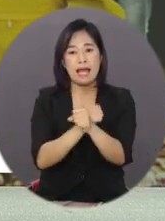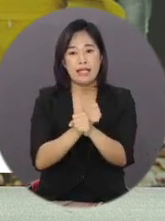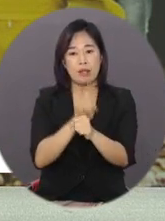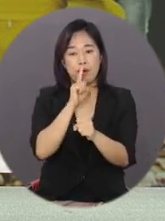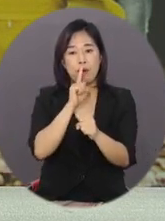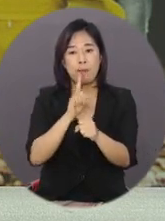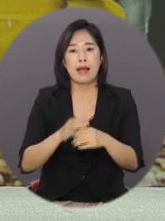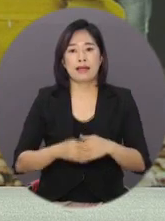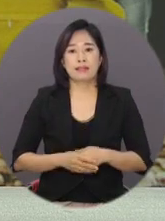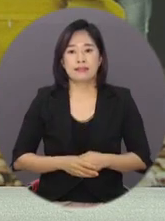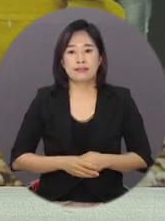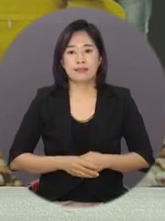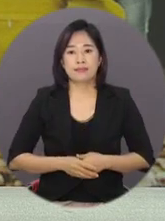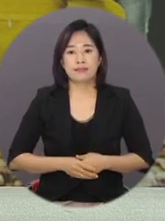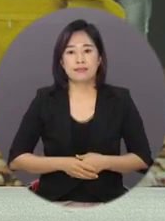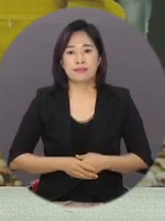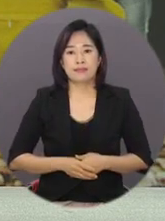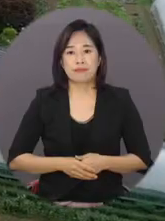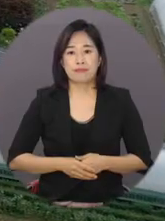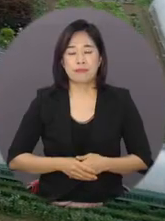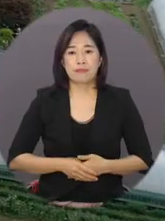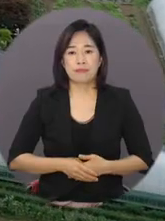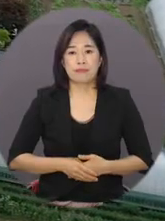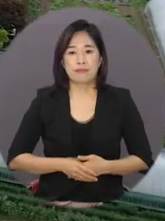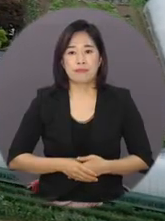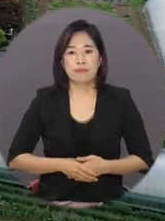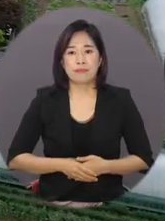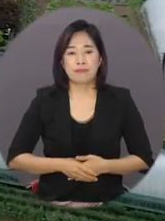김윤 기자가 취재했습니다.